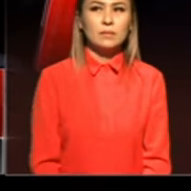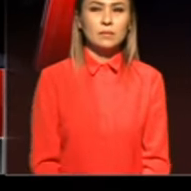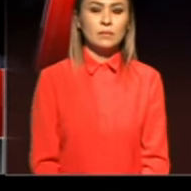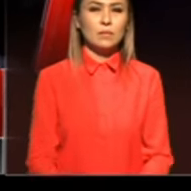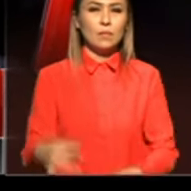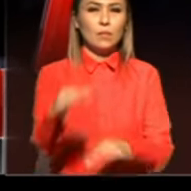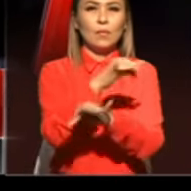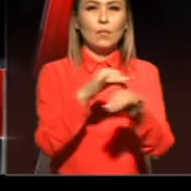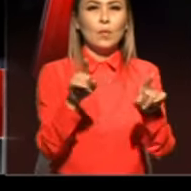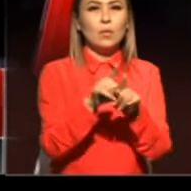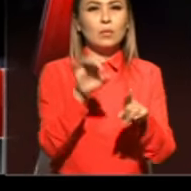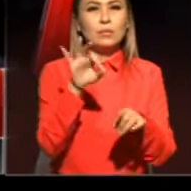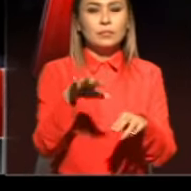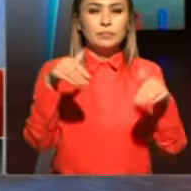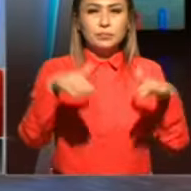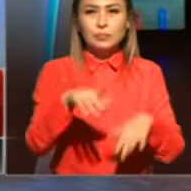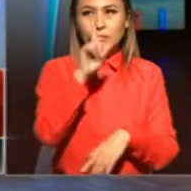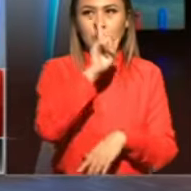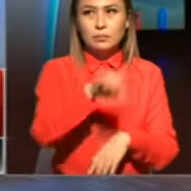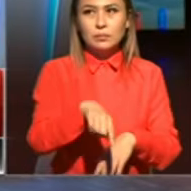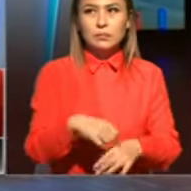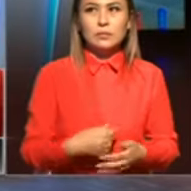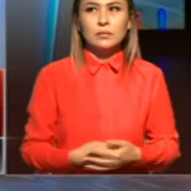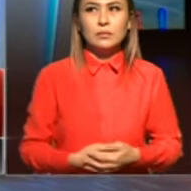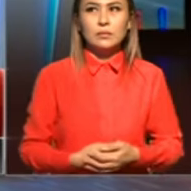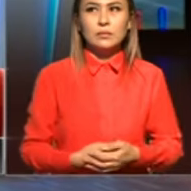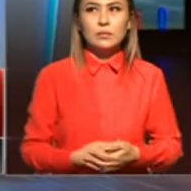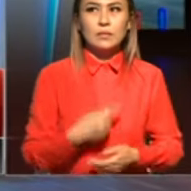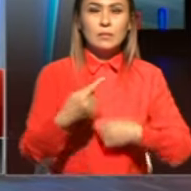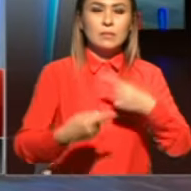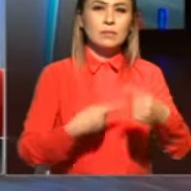шықпайды. Ол енді сіздің